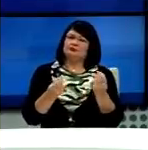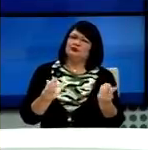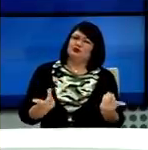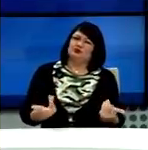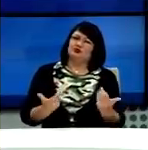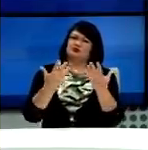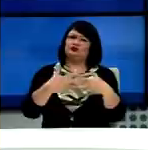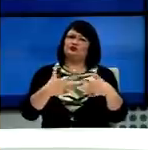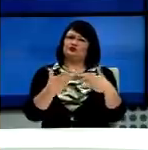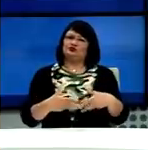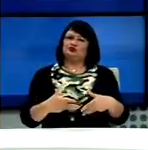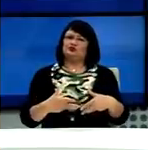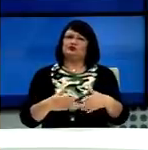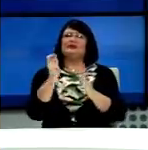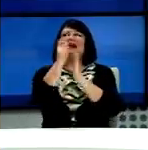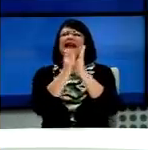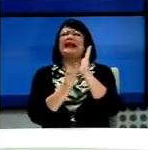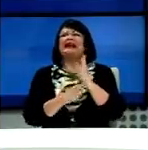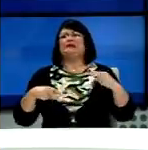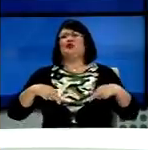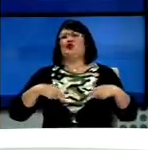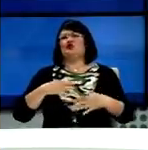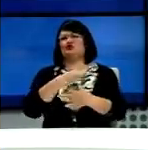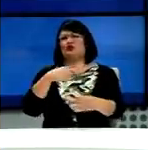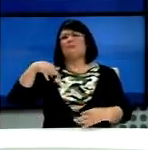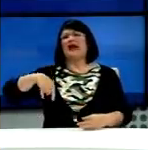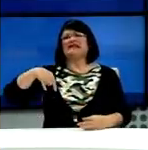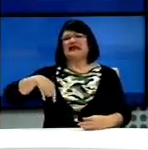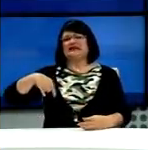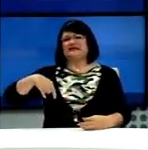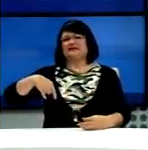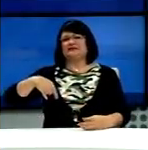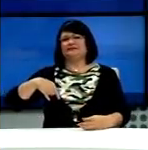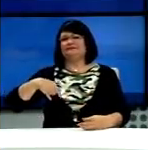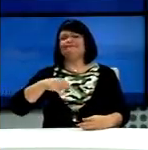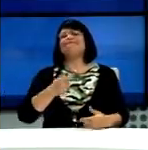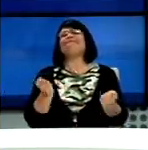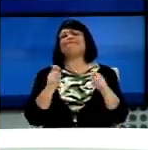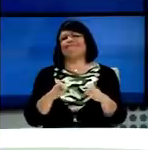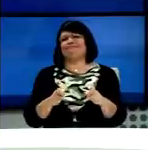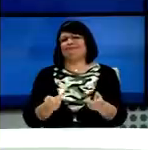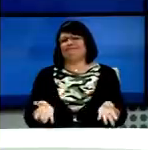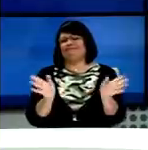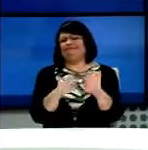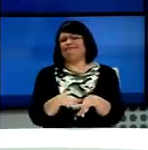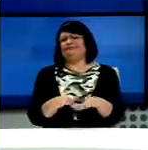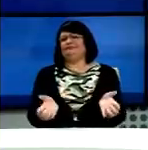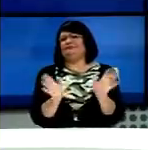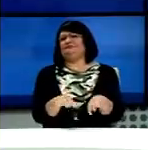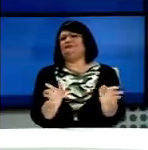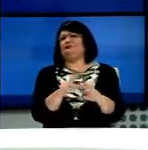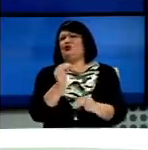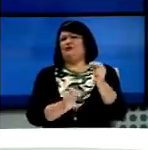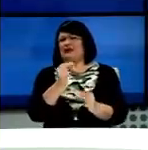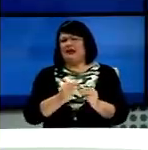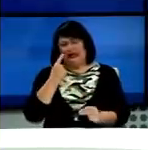η λίστα Πέτσα έχει κάνει καλή δουλειά. Δεν πρόκειται να κρύψει τα προβλήματα. Αυτό έχει κοντά ποδάρια.